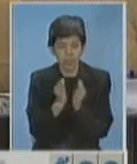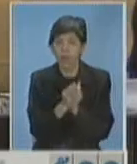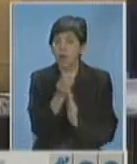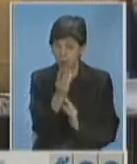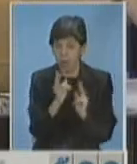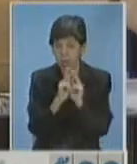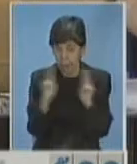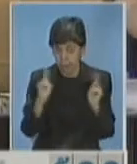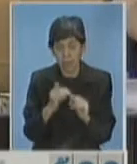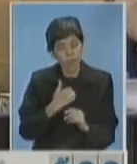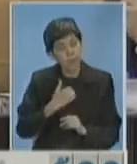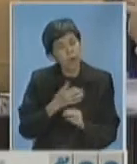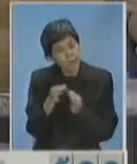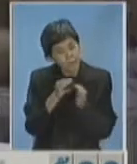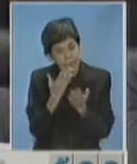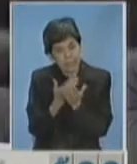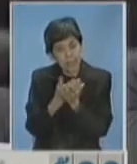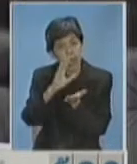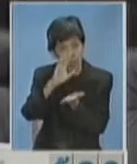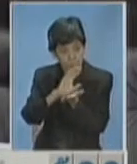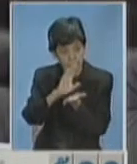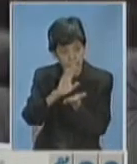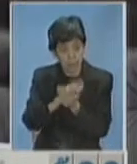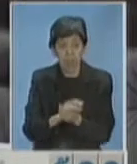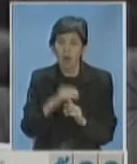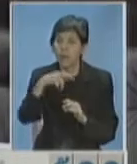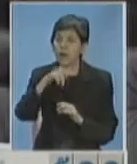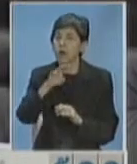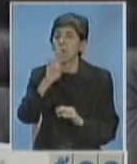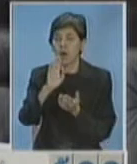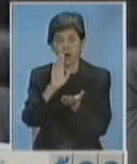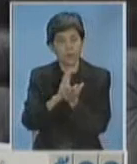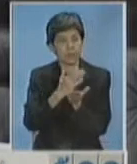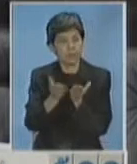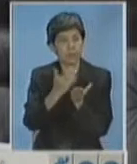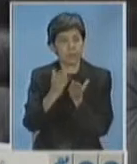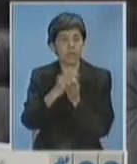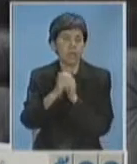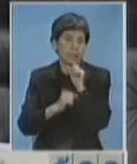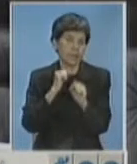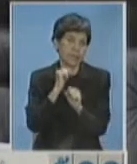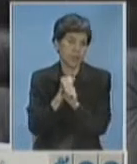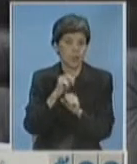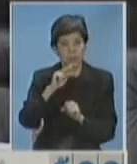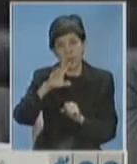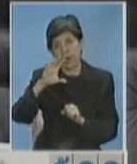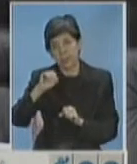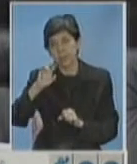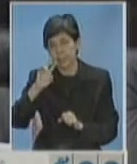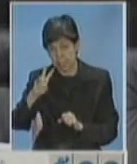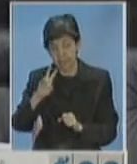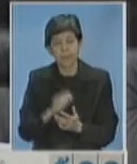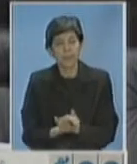ไว้ที่ได้สงวนความเห็นปรับลดงบประมาณในร่างพระราชบัญญัติงบประมาณรายจ่ายแผ่นดินประจำปีพุทธศักราช